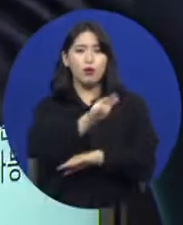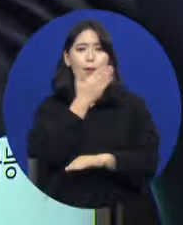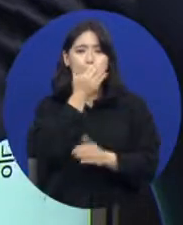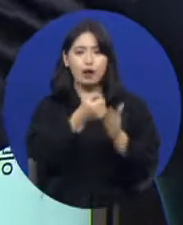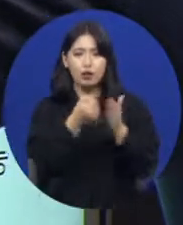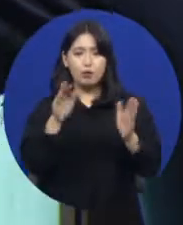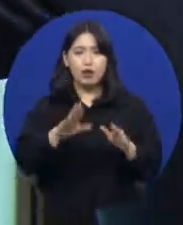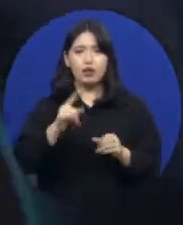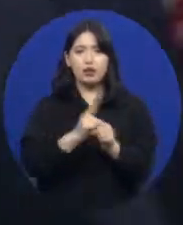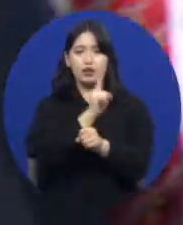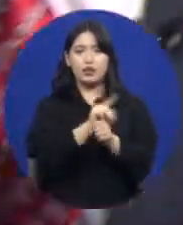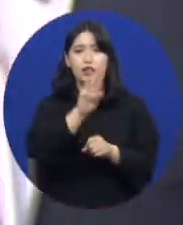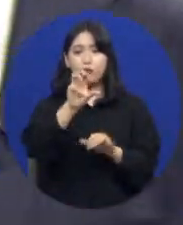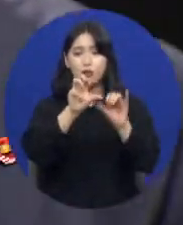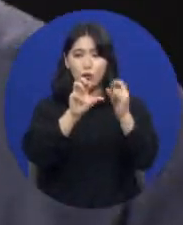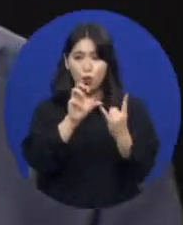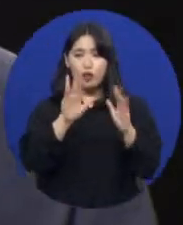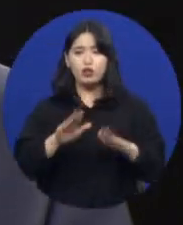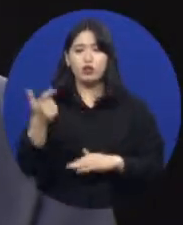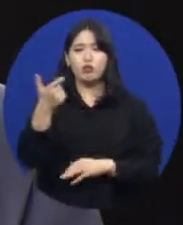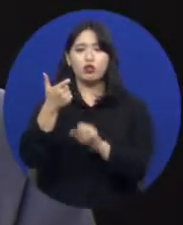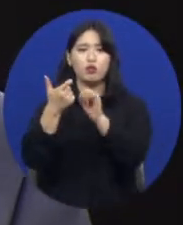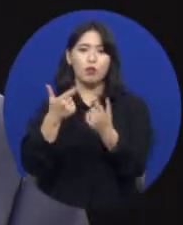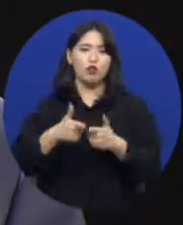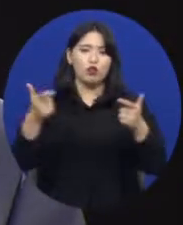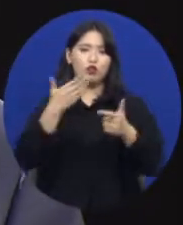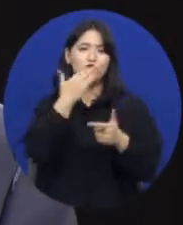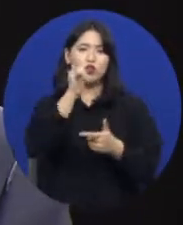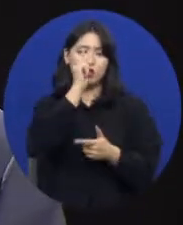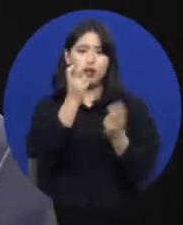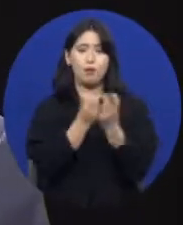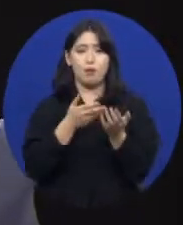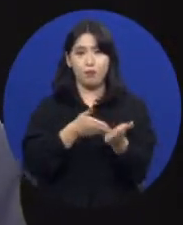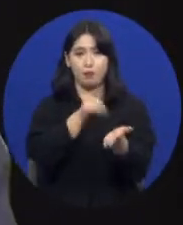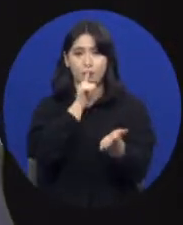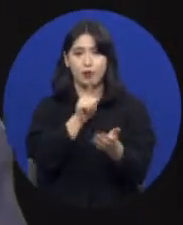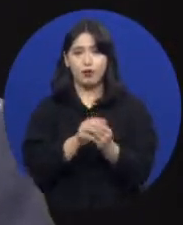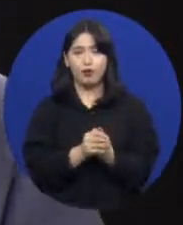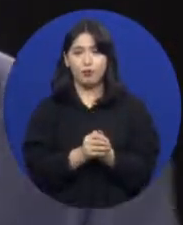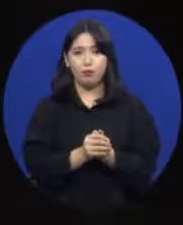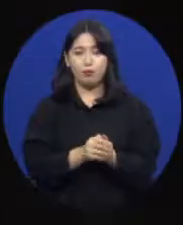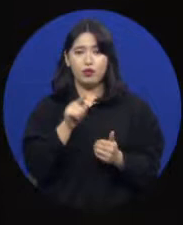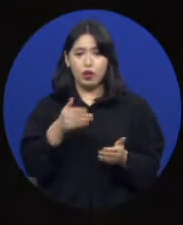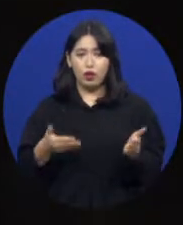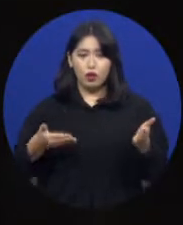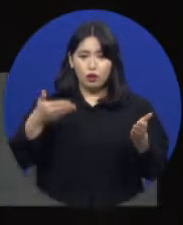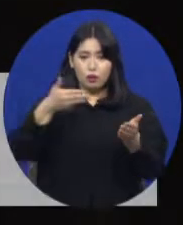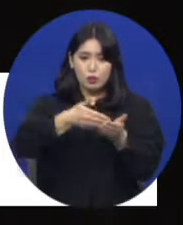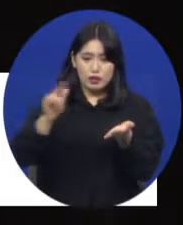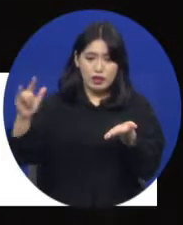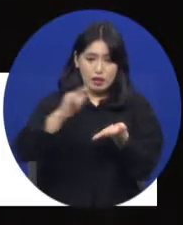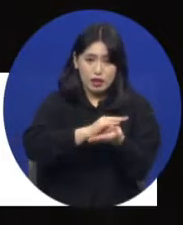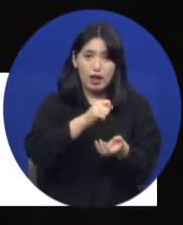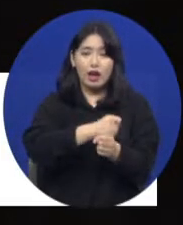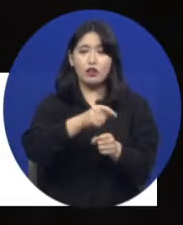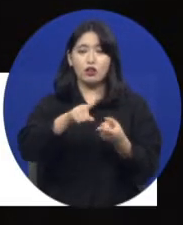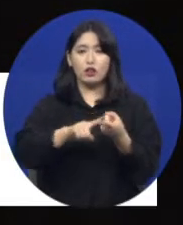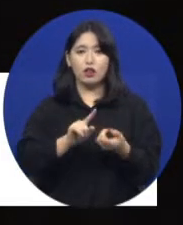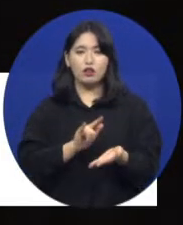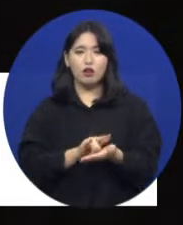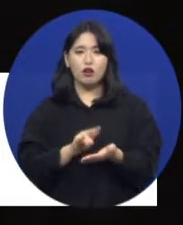35회 인 이착륙 횟수를 60회 이상으로 늘릴 수 있다는 겁니다 이 도착 항공기가 이렇게 착륙